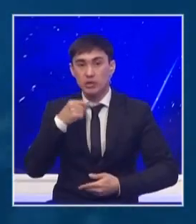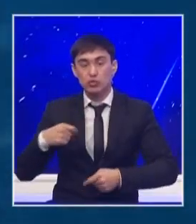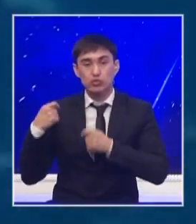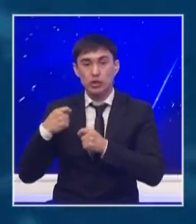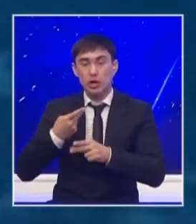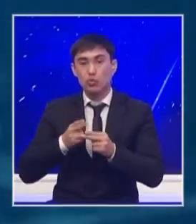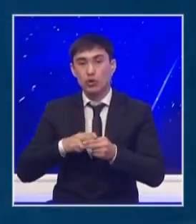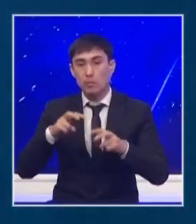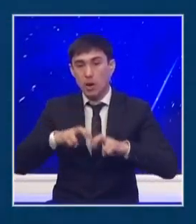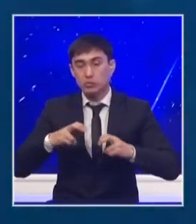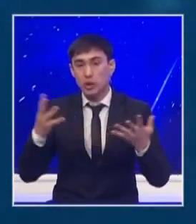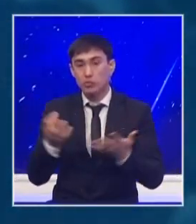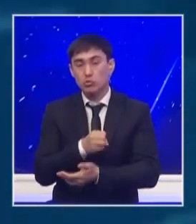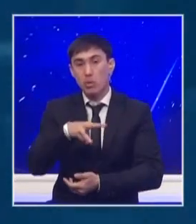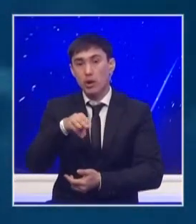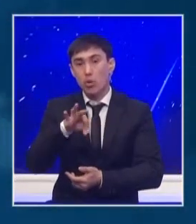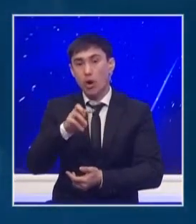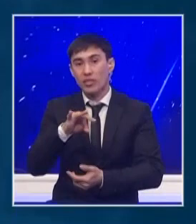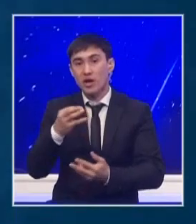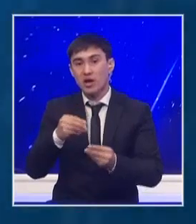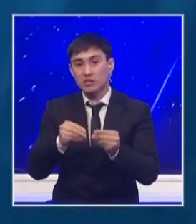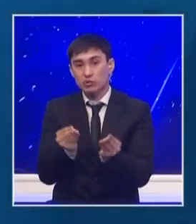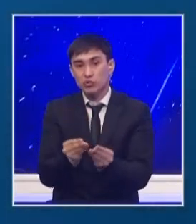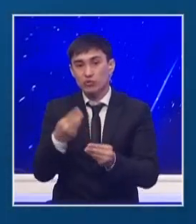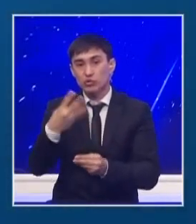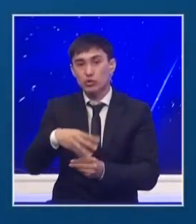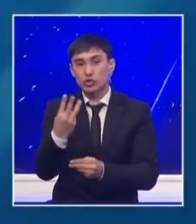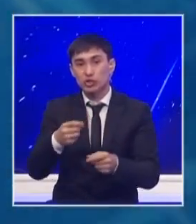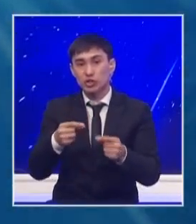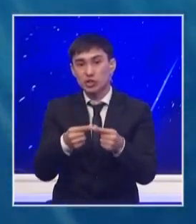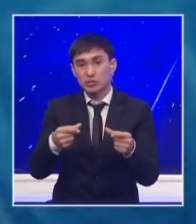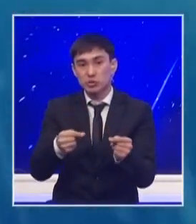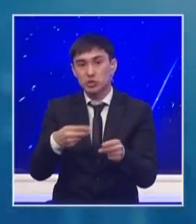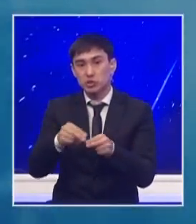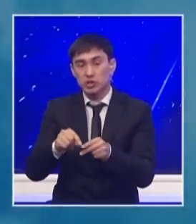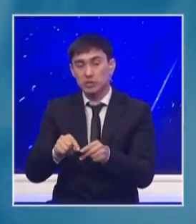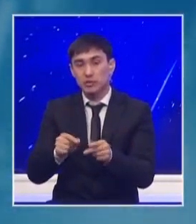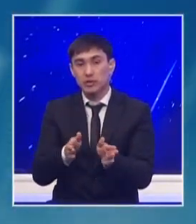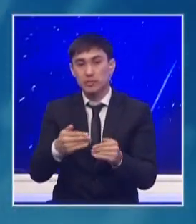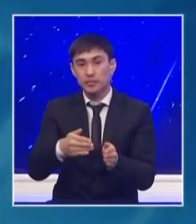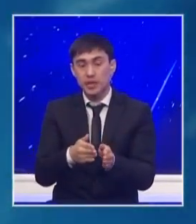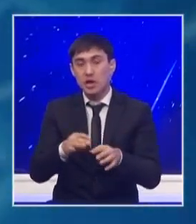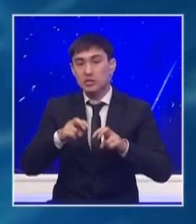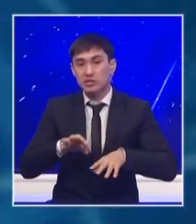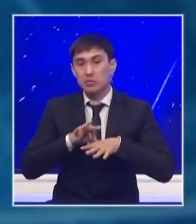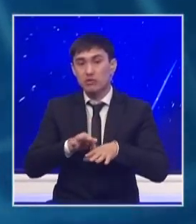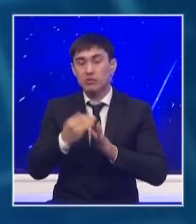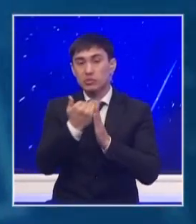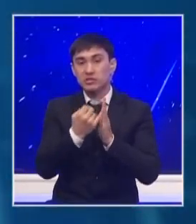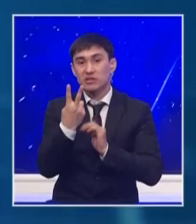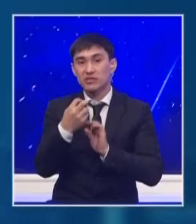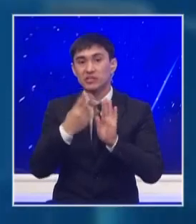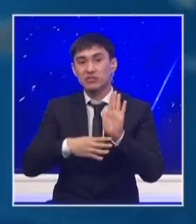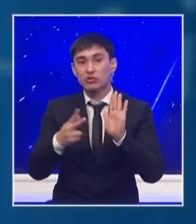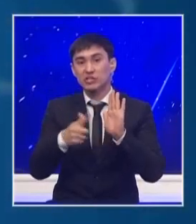рюкзаке которого предусмотре обнаружена марихуана расфасованная в 44 спичечные коробки расследование проводится по статье